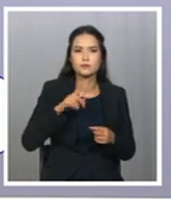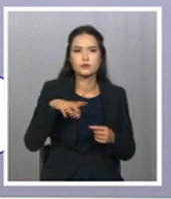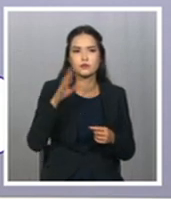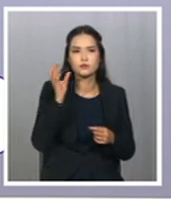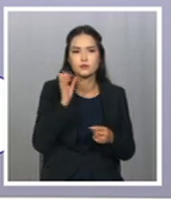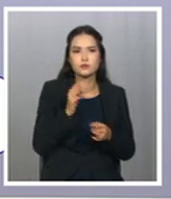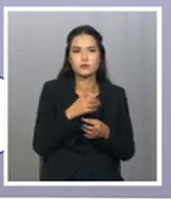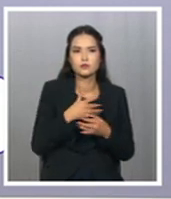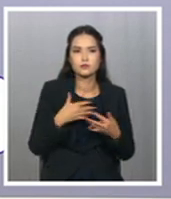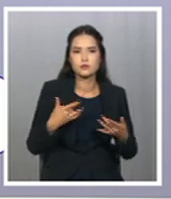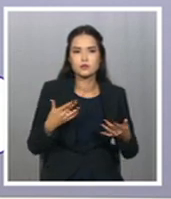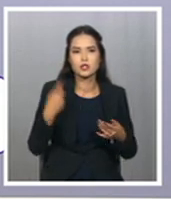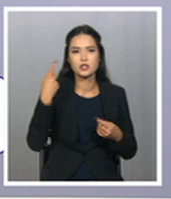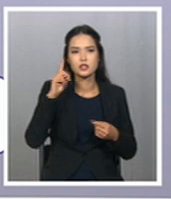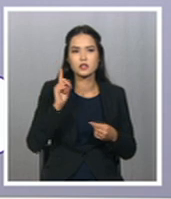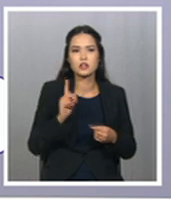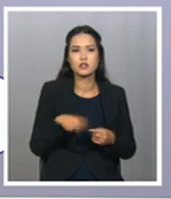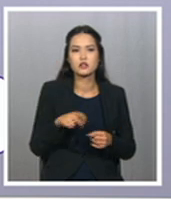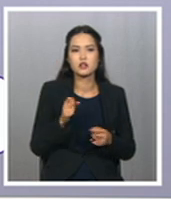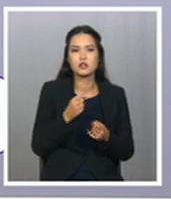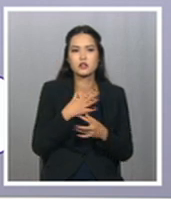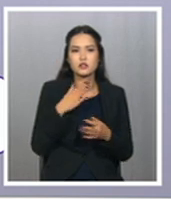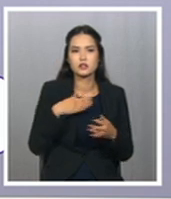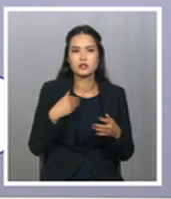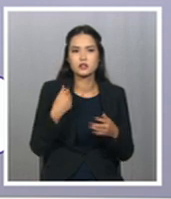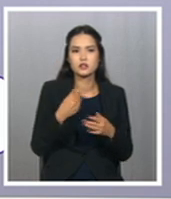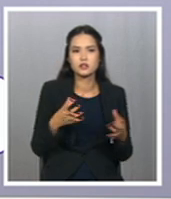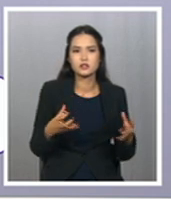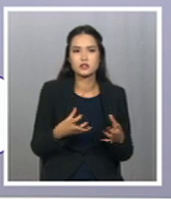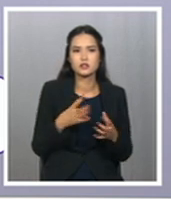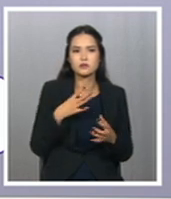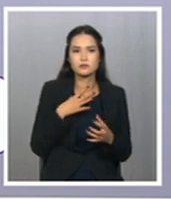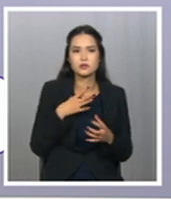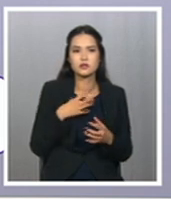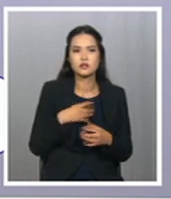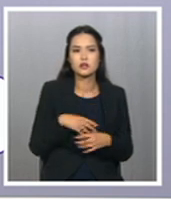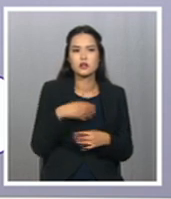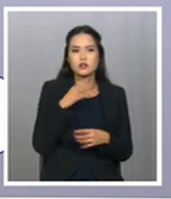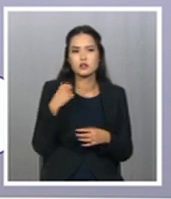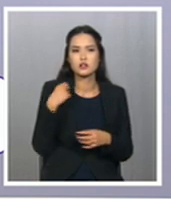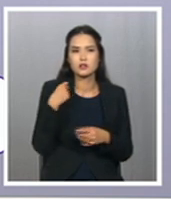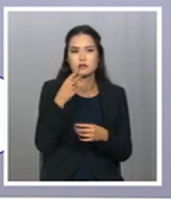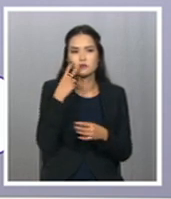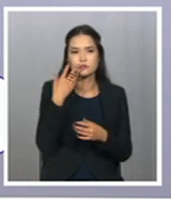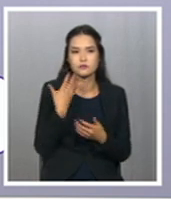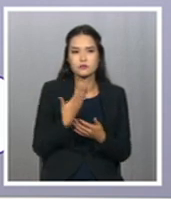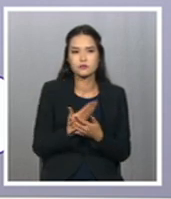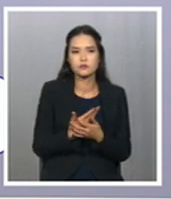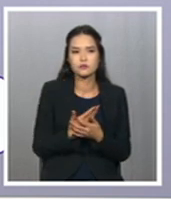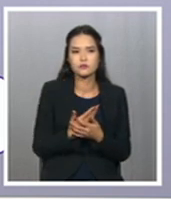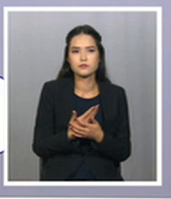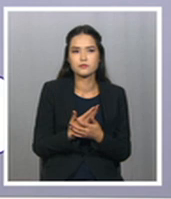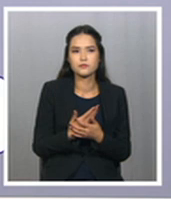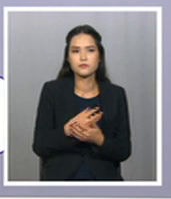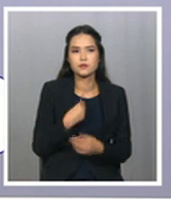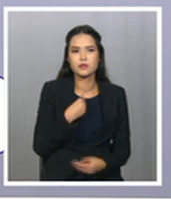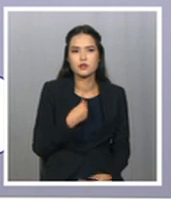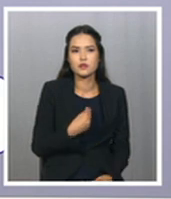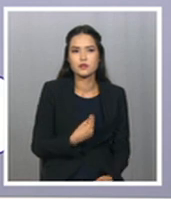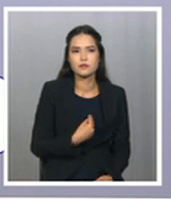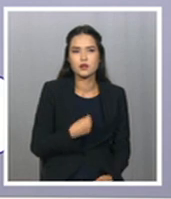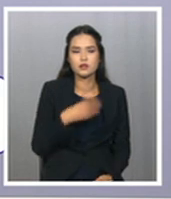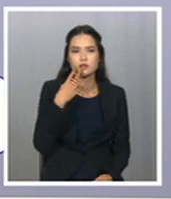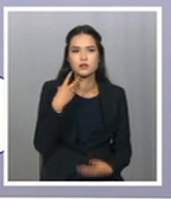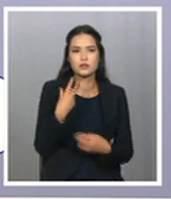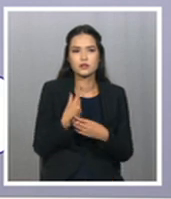осы идеялардың кеңінен тарауына ықпал етті. Және өзіміз қарастырып отырғандай, Франклин Делано Рузвельт